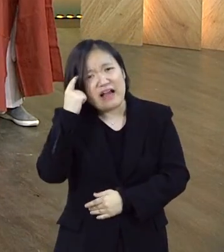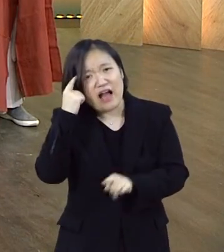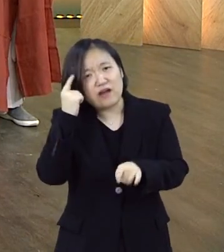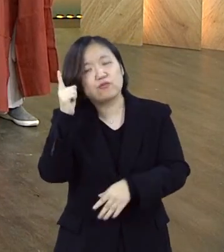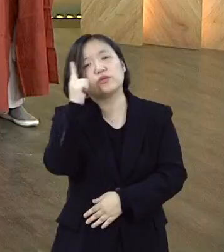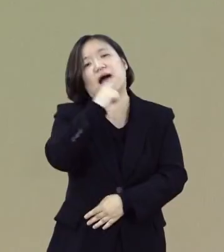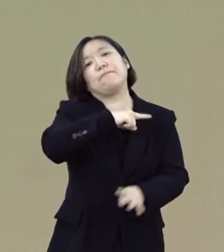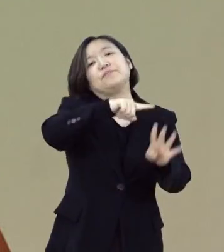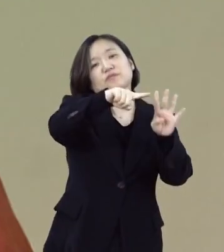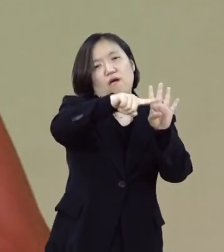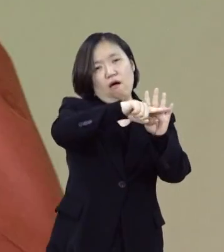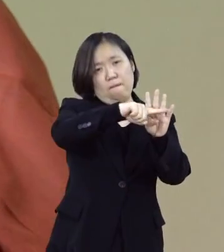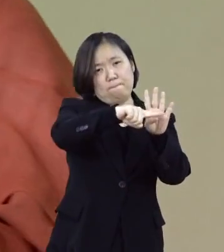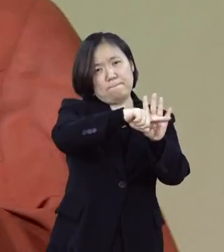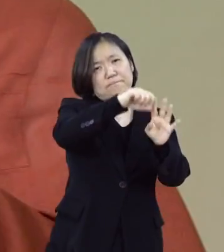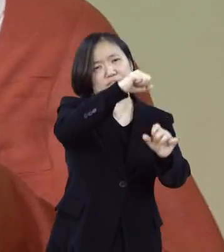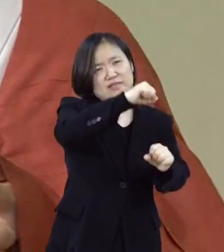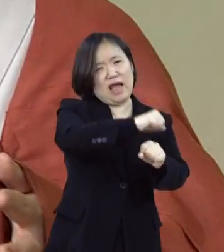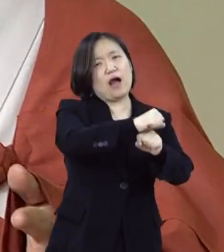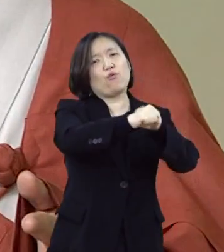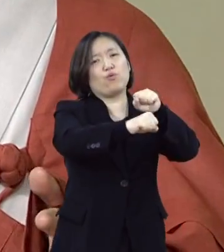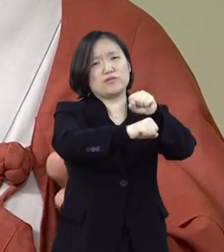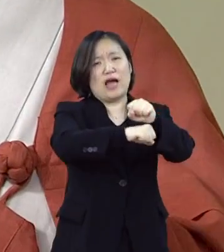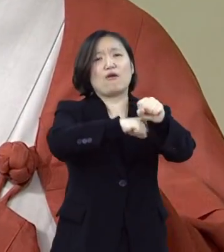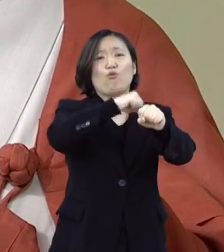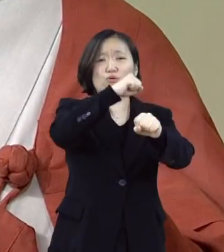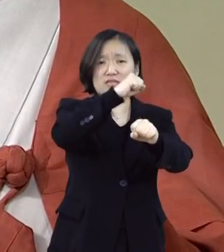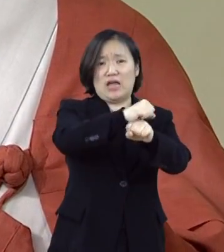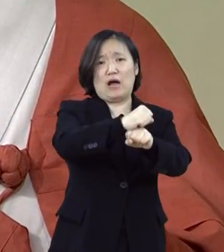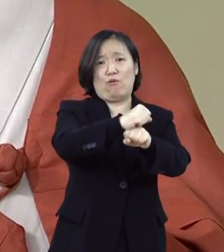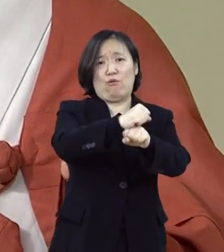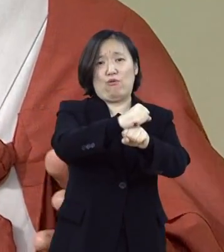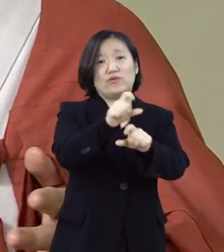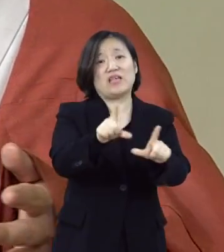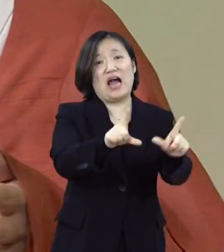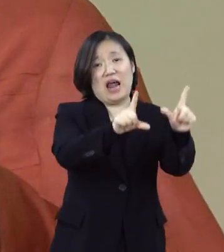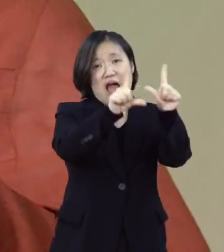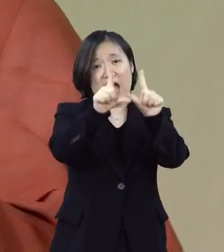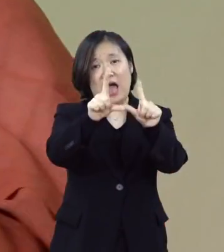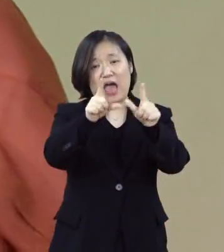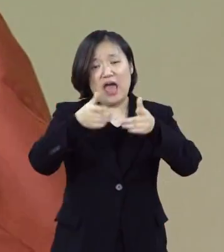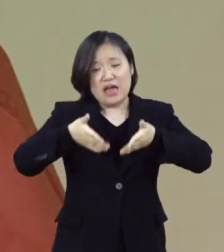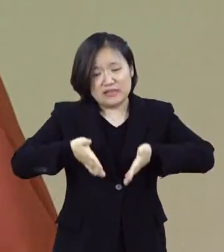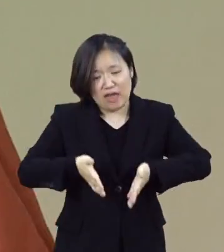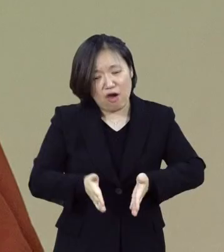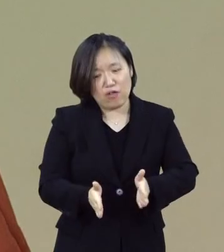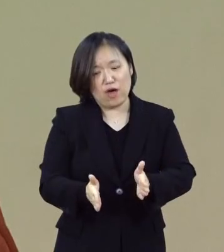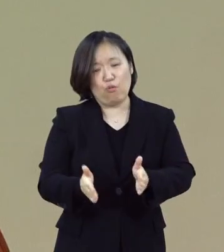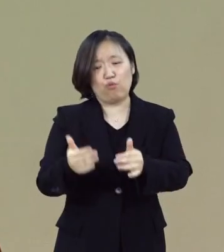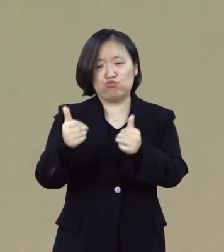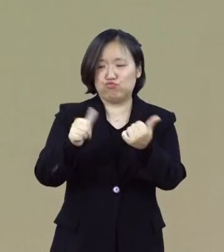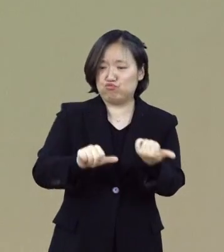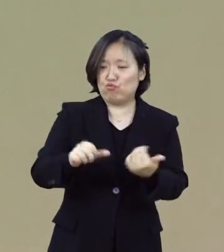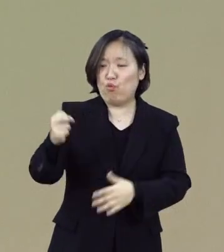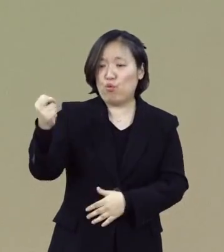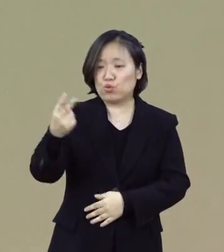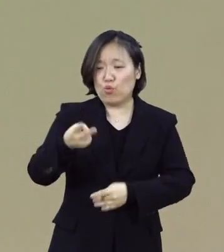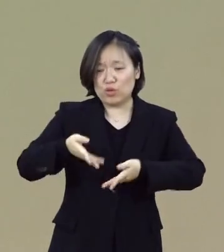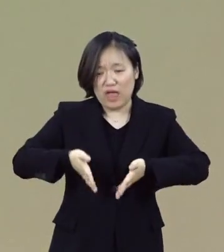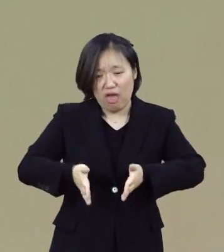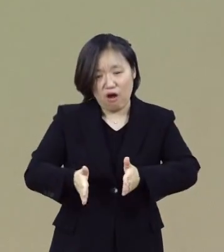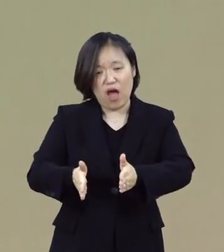지으면서 지금까지 우리가 태어나고 죽고 태어나고 죽음을 반복했을까요?